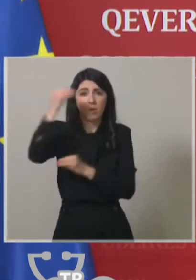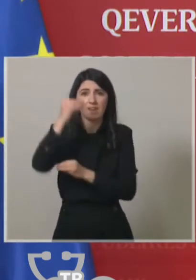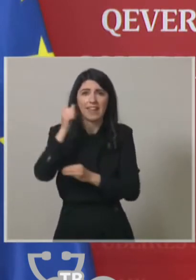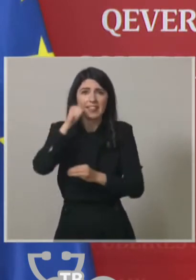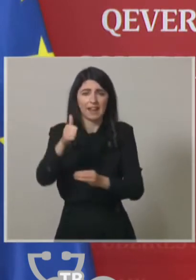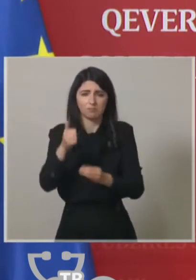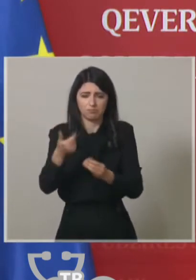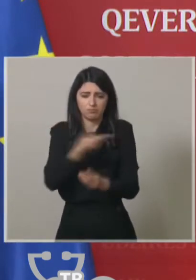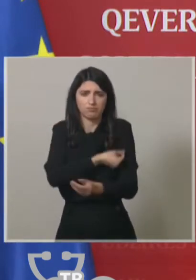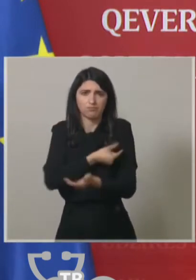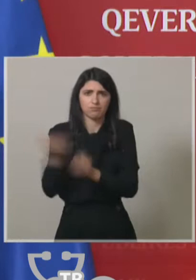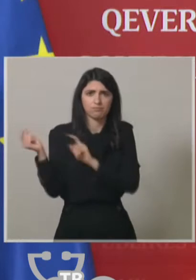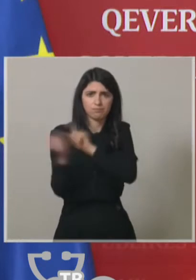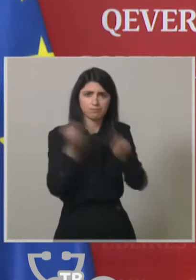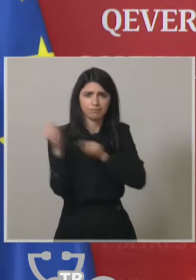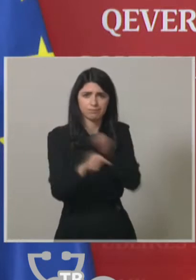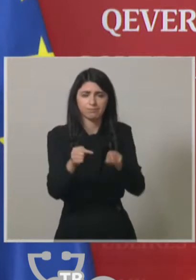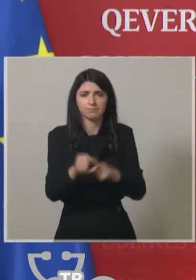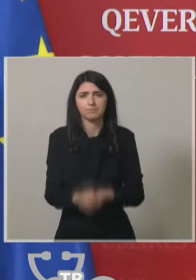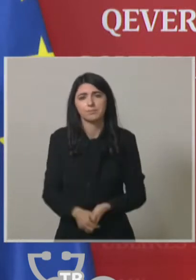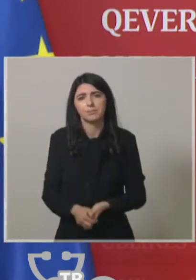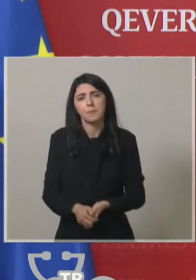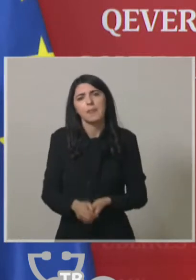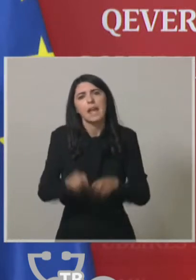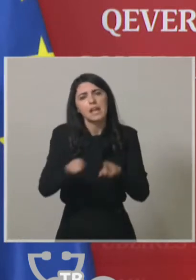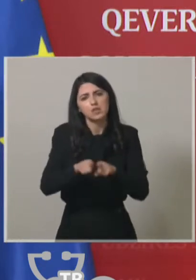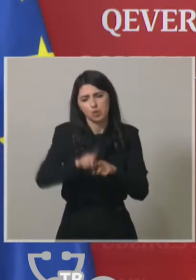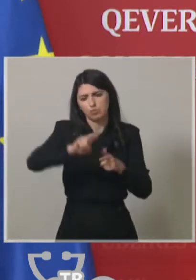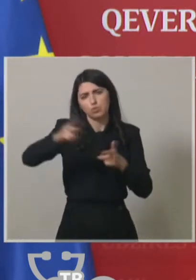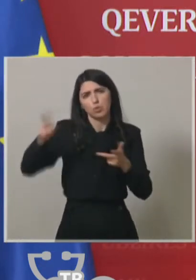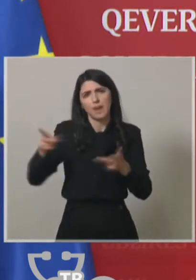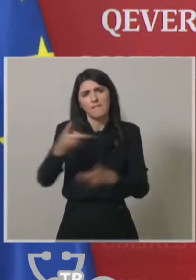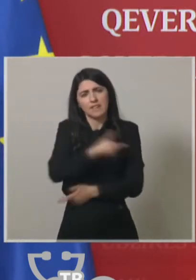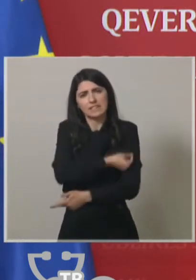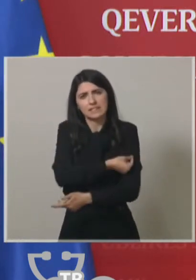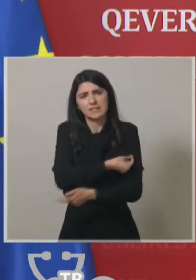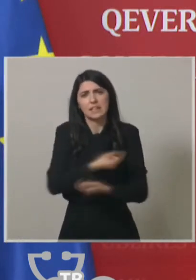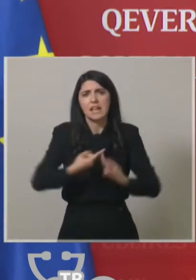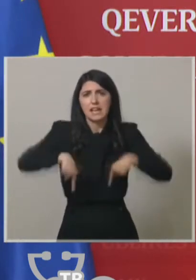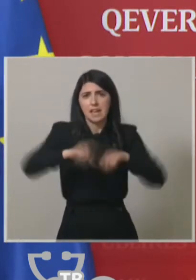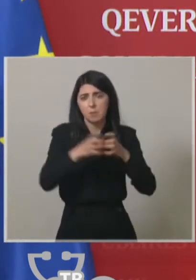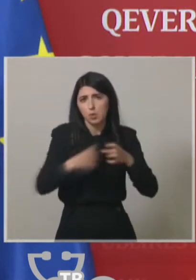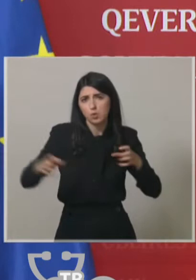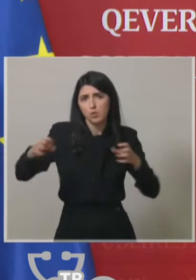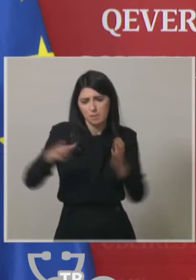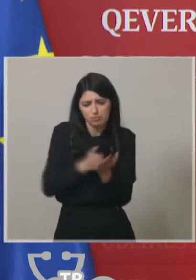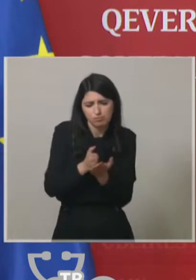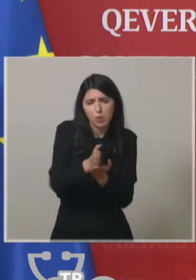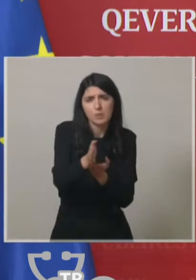дневно. Што се несува до останатите вакцини, ние го продолжуваме процесот